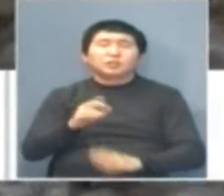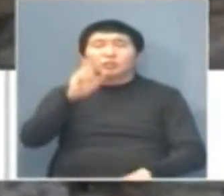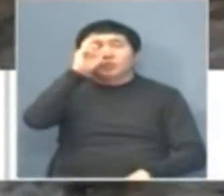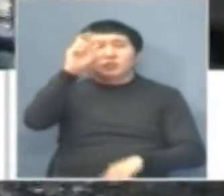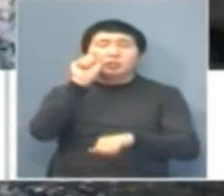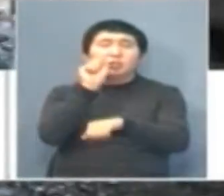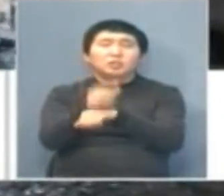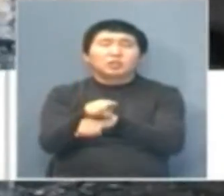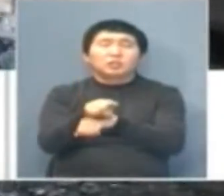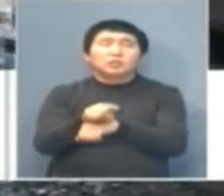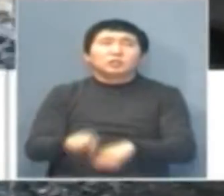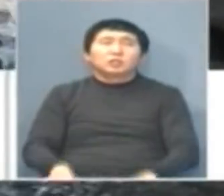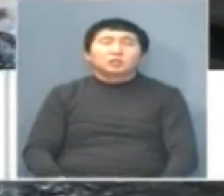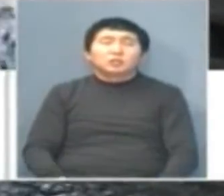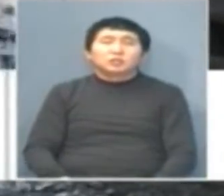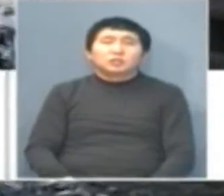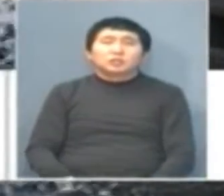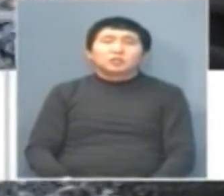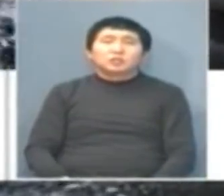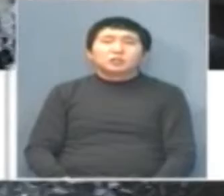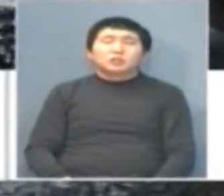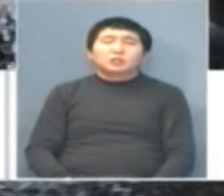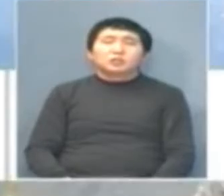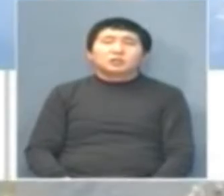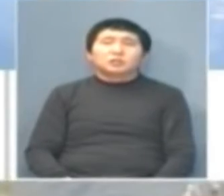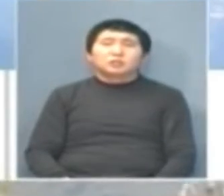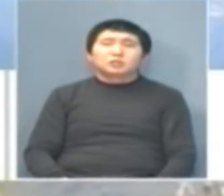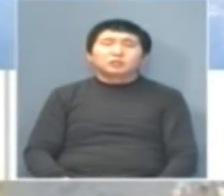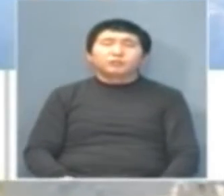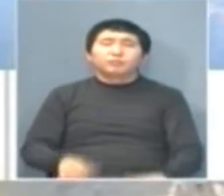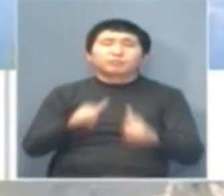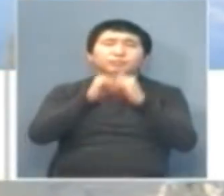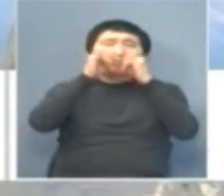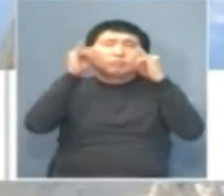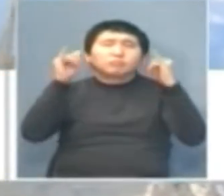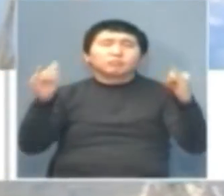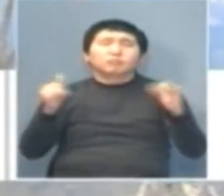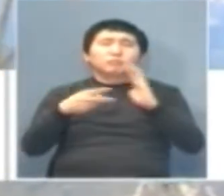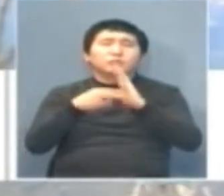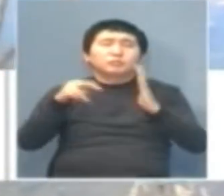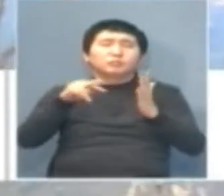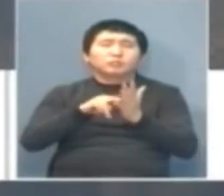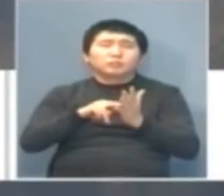руководство бухтарминского нерестового хозяйства в будущем планирует расширить объемы производства. Наряду с этим также будет